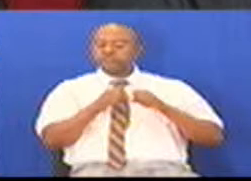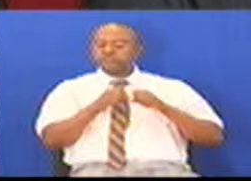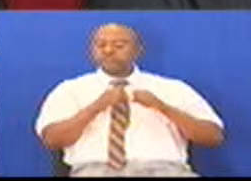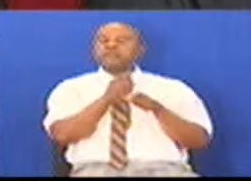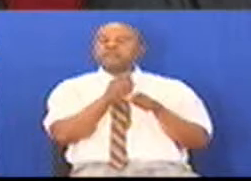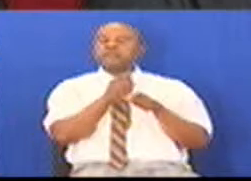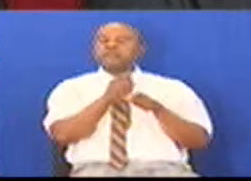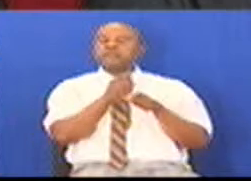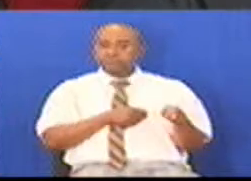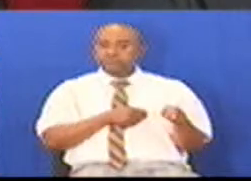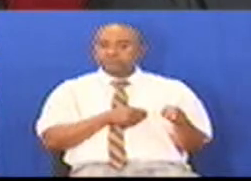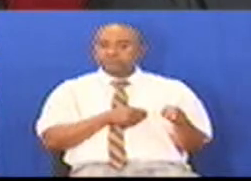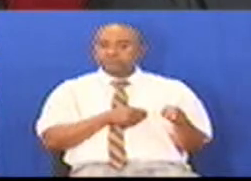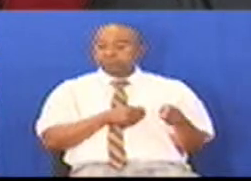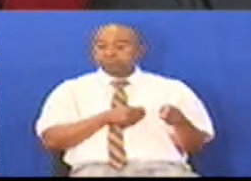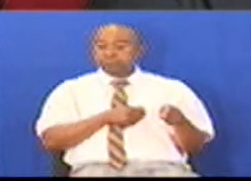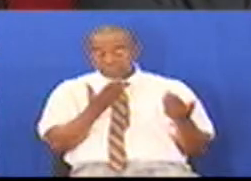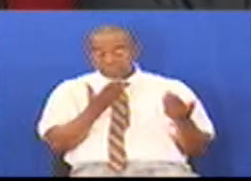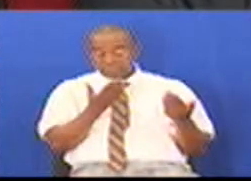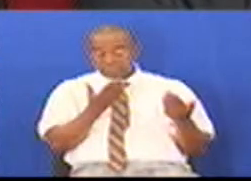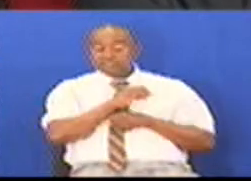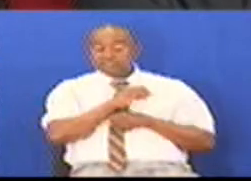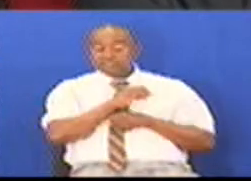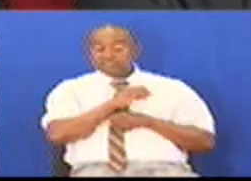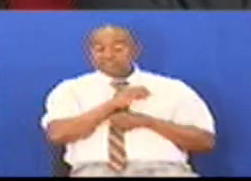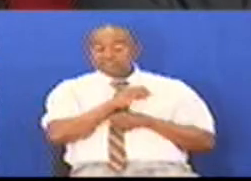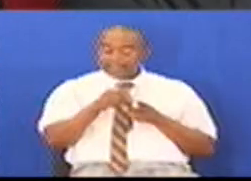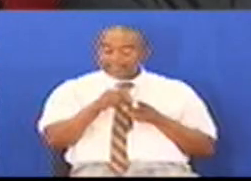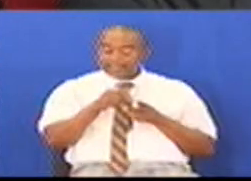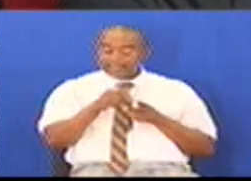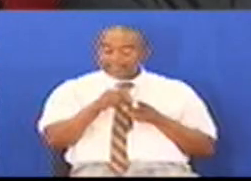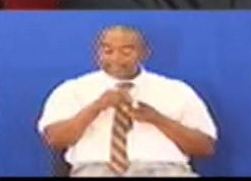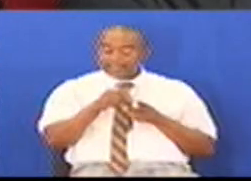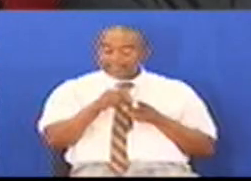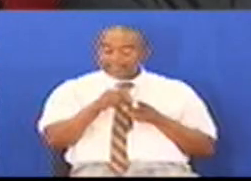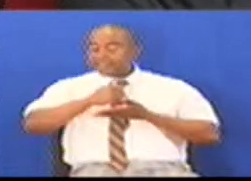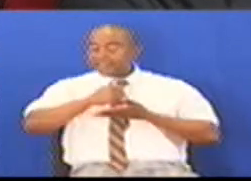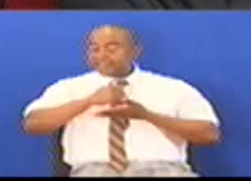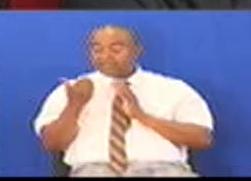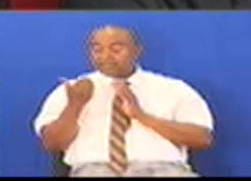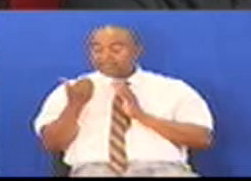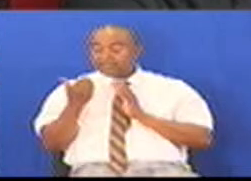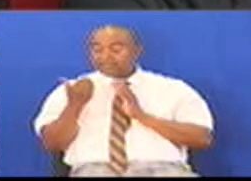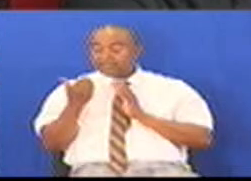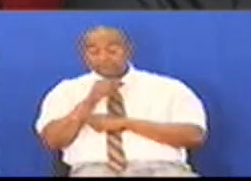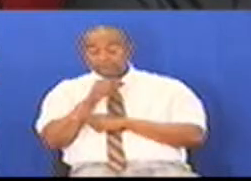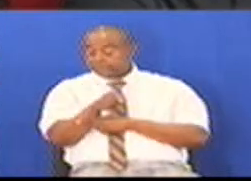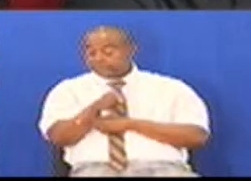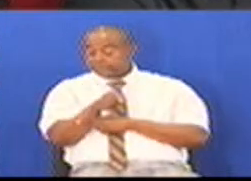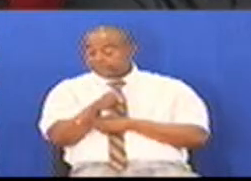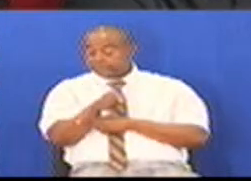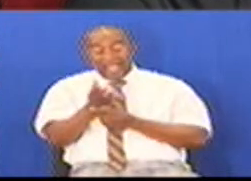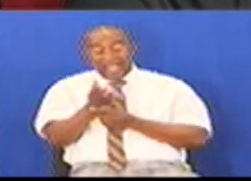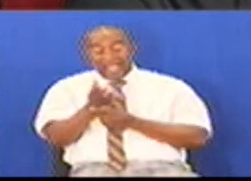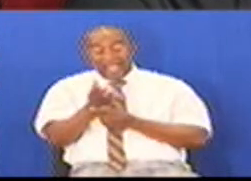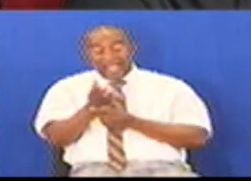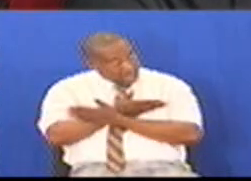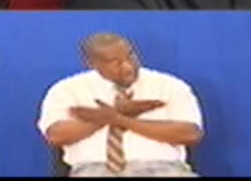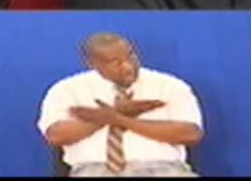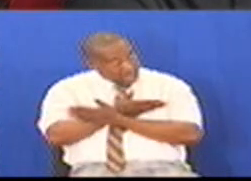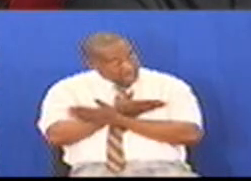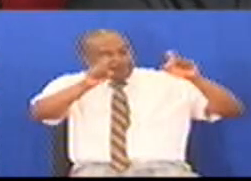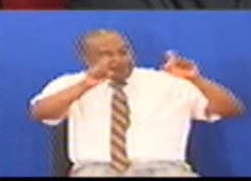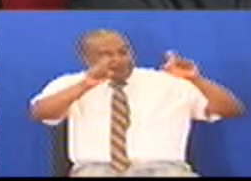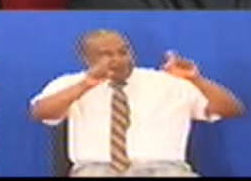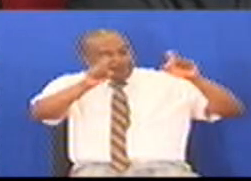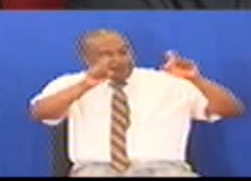2019-2020. Kwa ujumla, budget za wizara, taasisi na idara za serikali zilikuwa hazijajikita kukabiliana na janga hili.